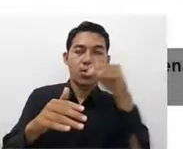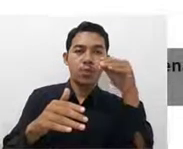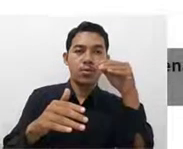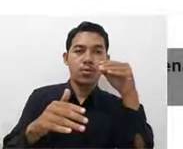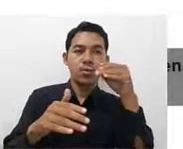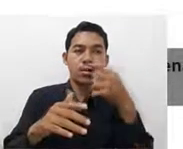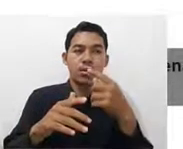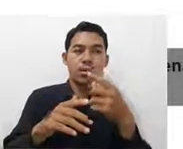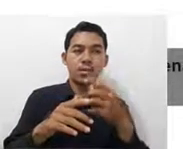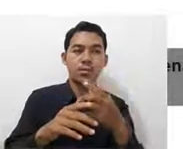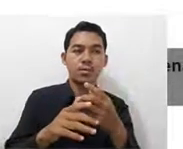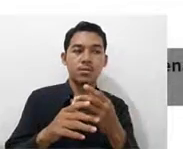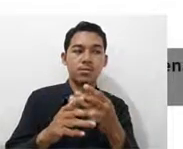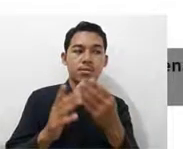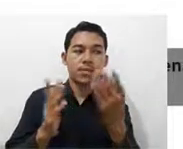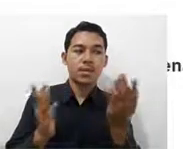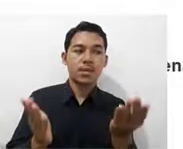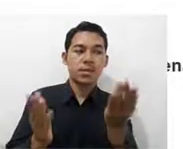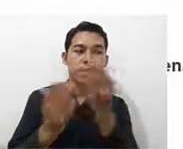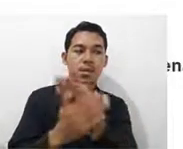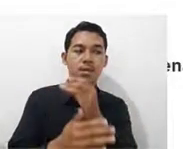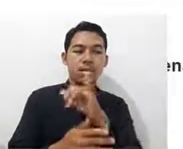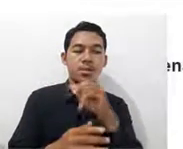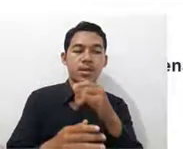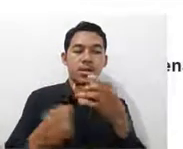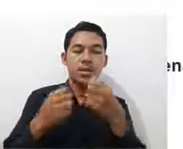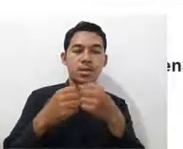terbalik dengan gerbang XOR.